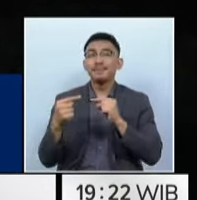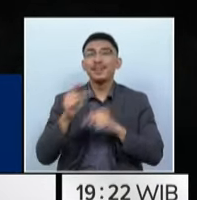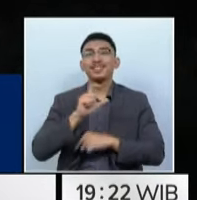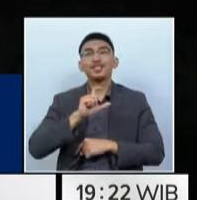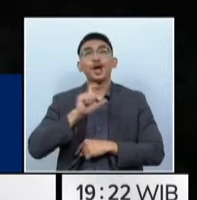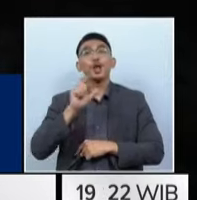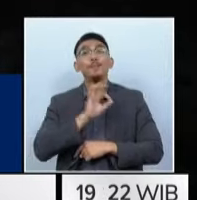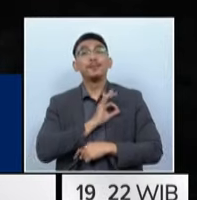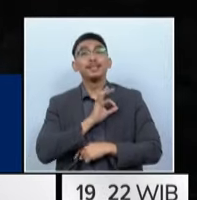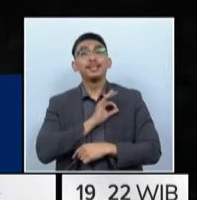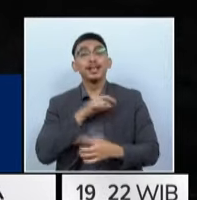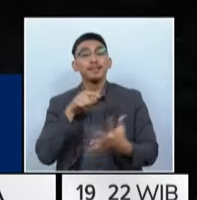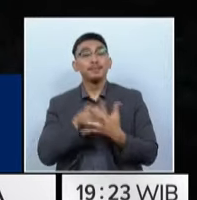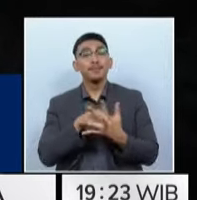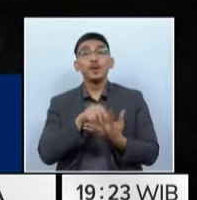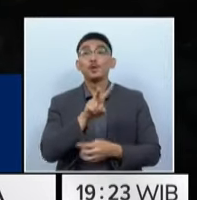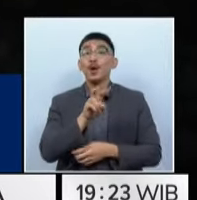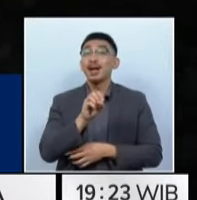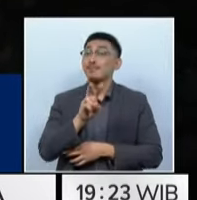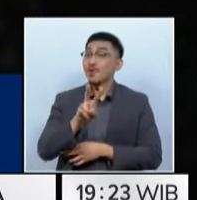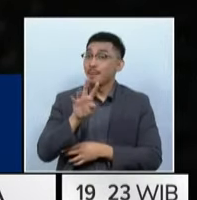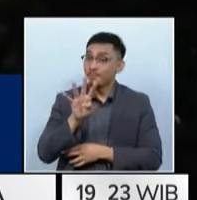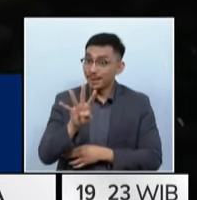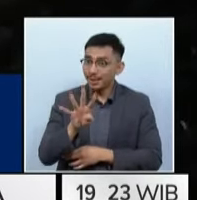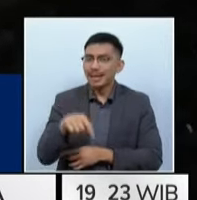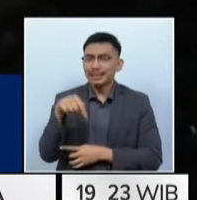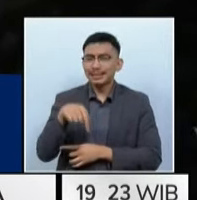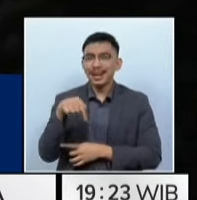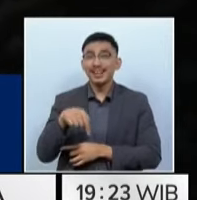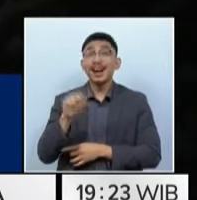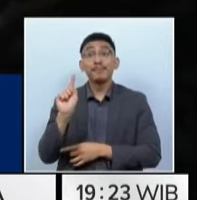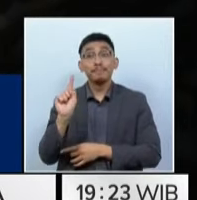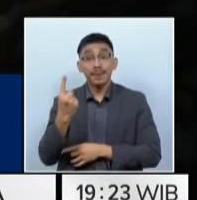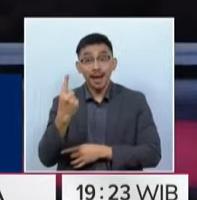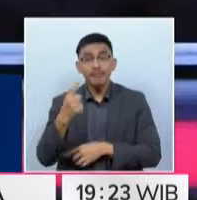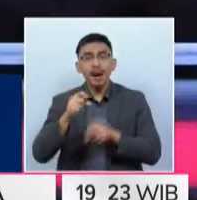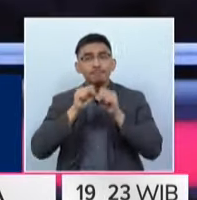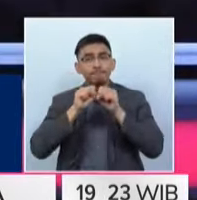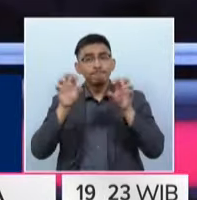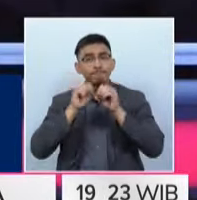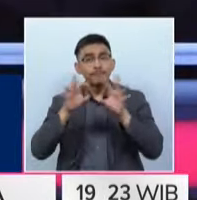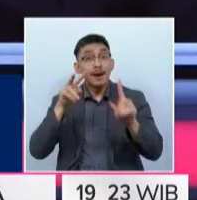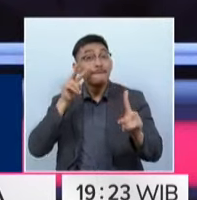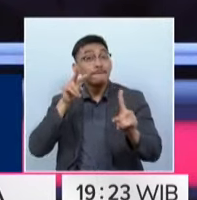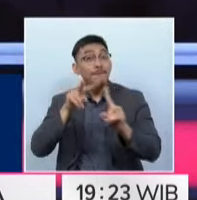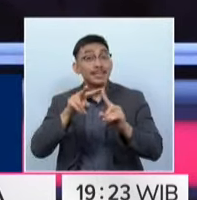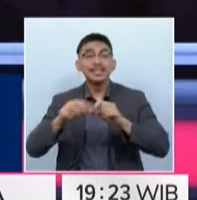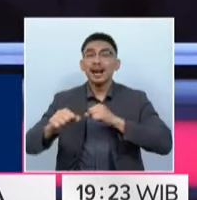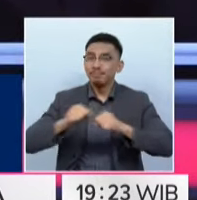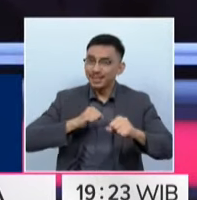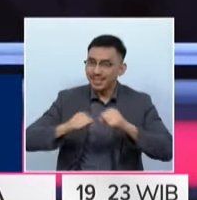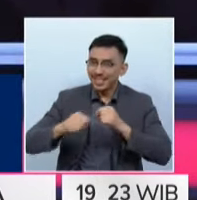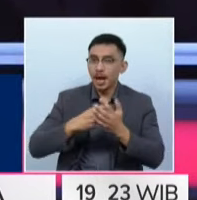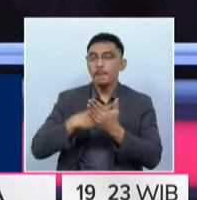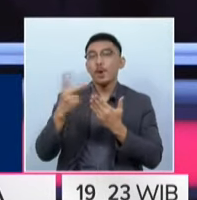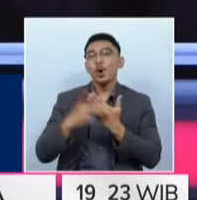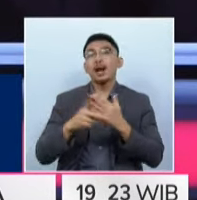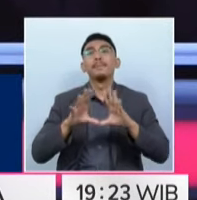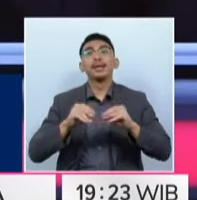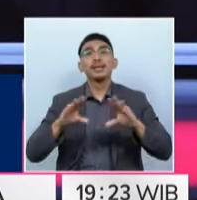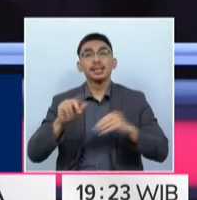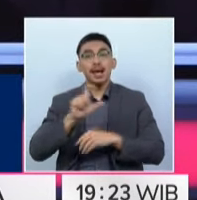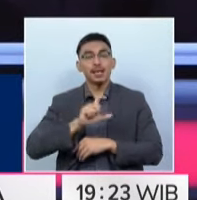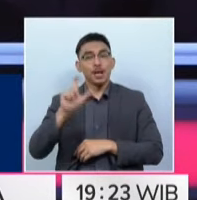2024 dan pada sesi pertama kita akan mendengarkan visi misi dan program kerja masing-masing calon presiden